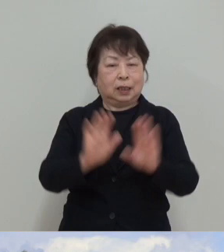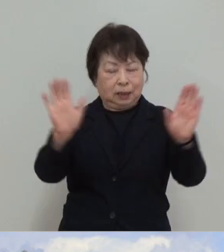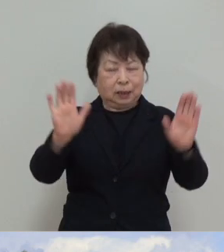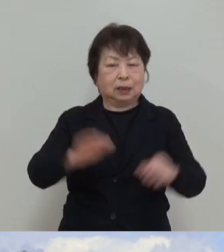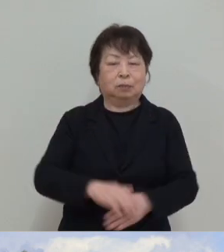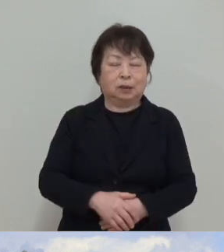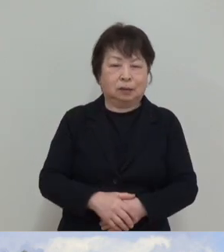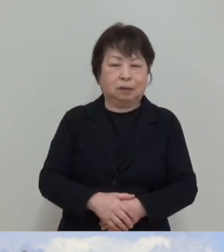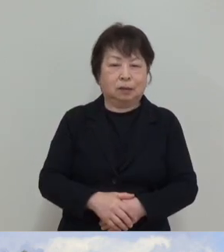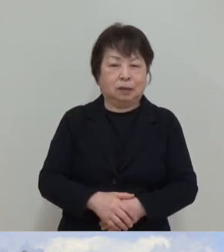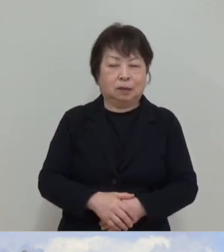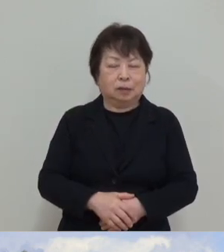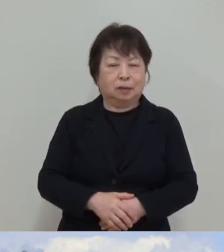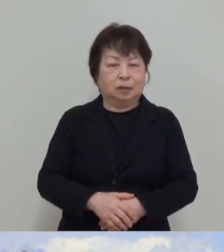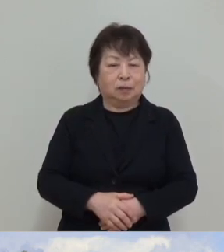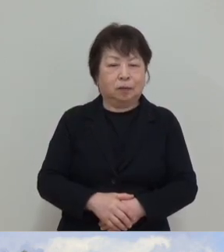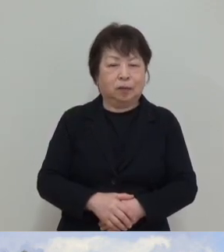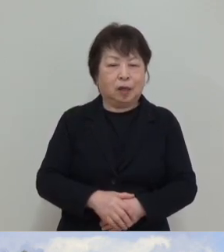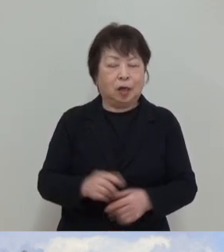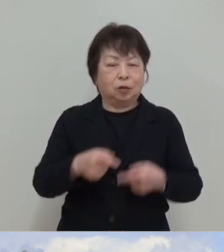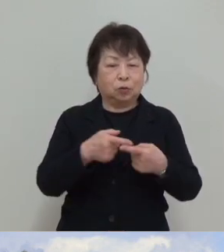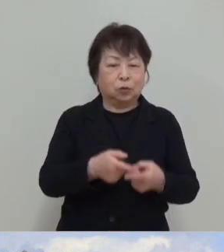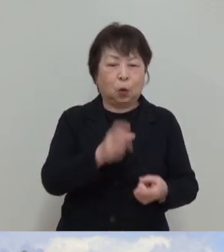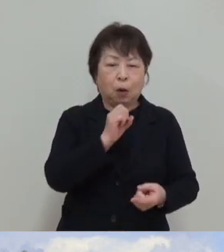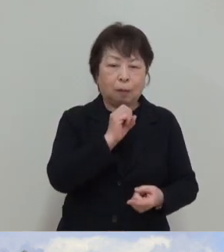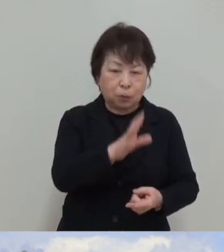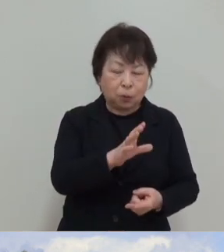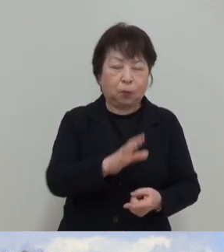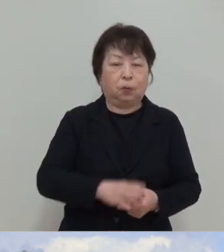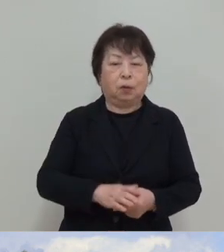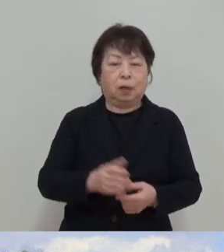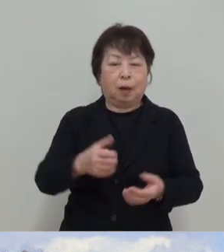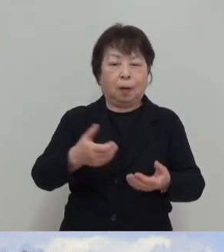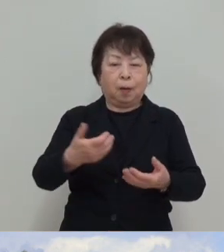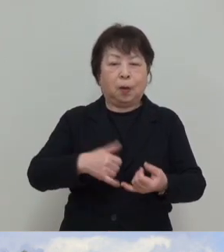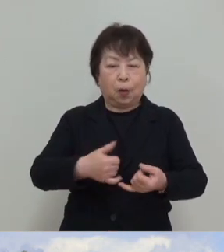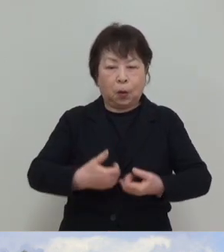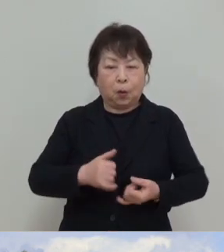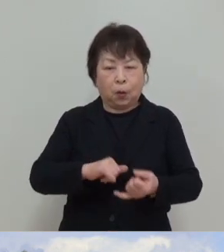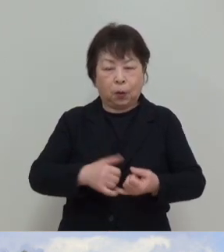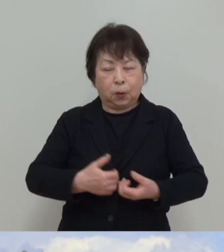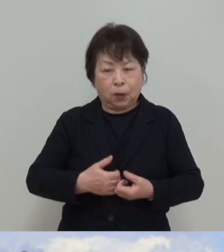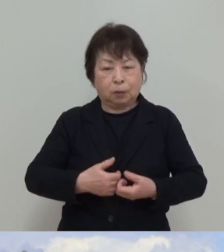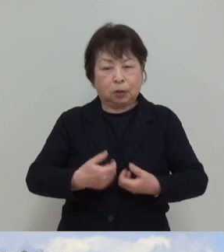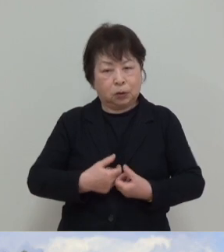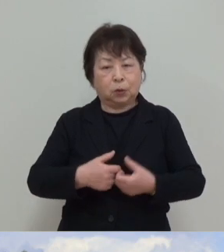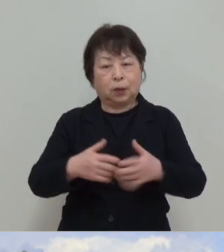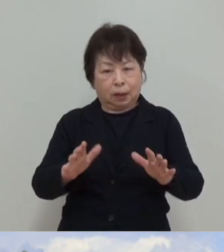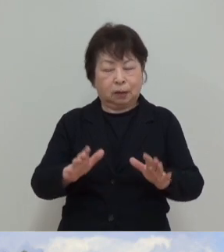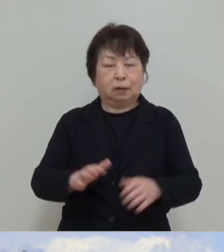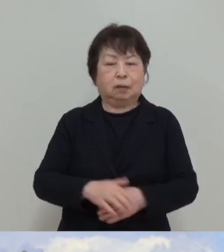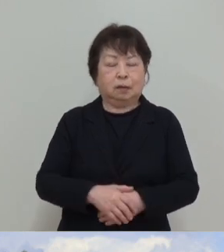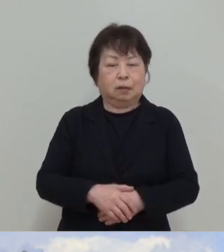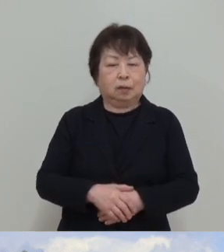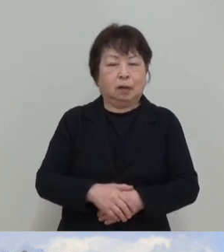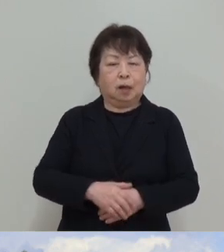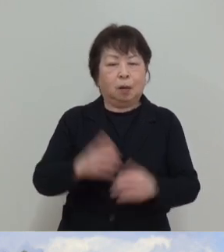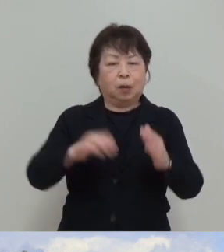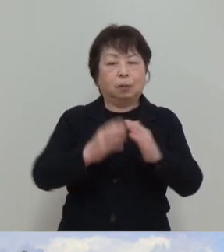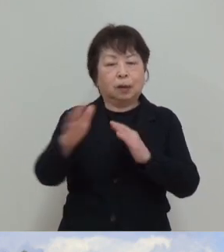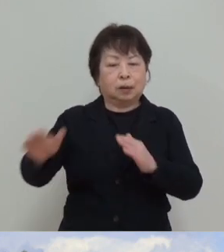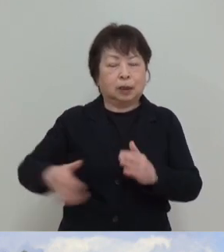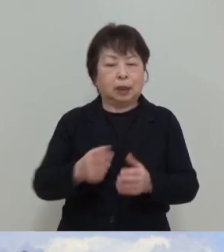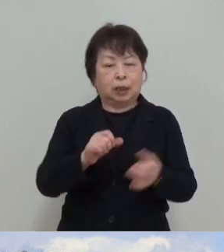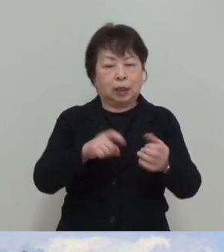。入場は無料で事前予約は不要です。森町に由来